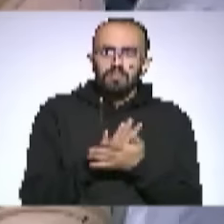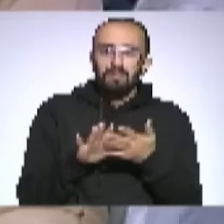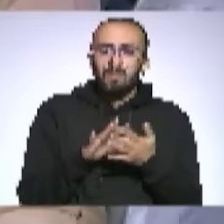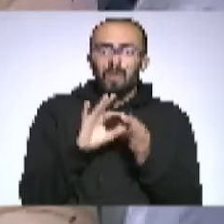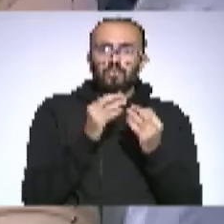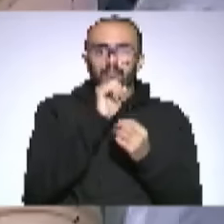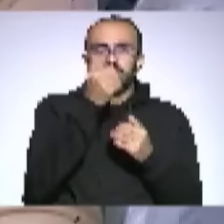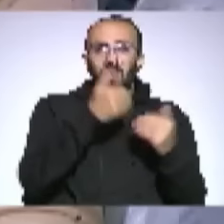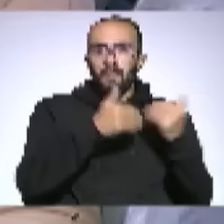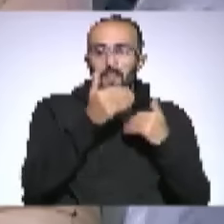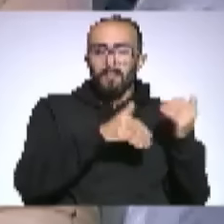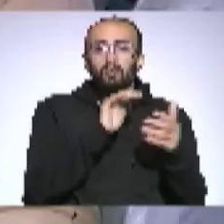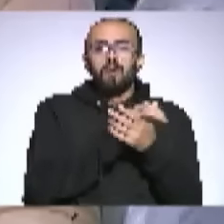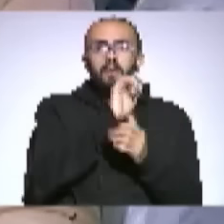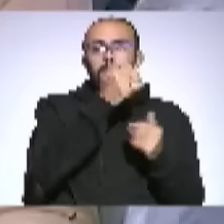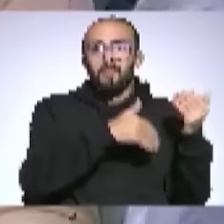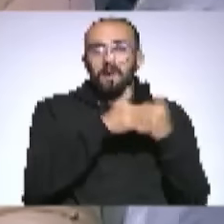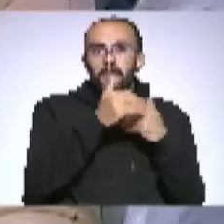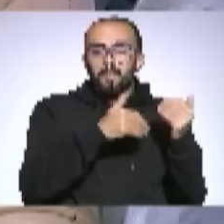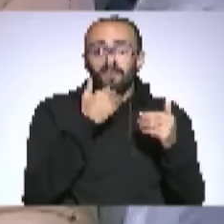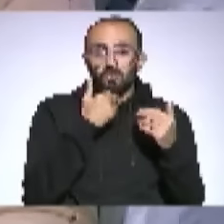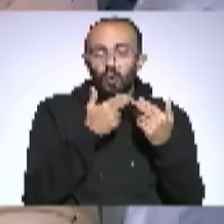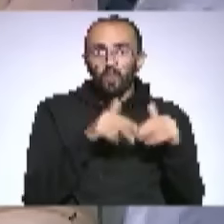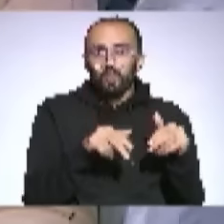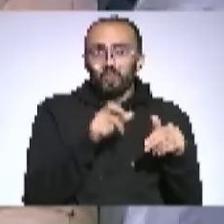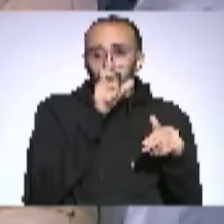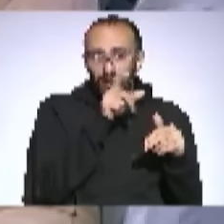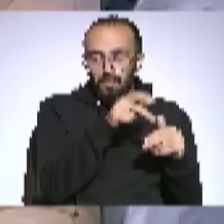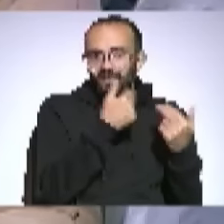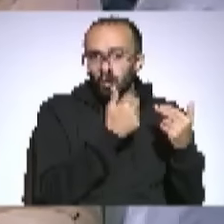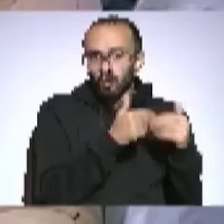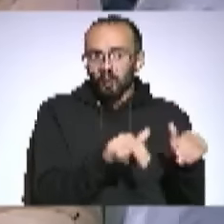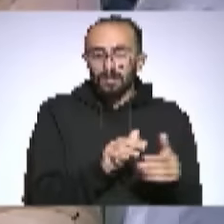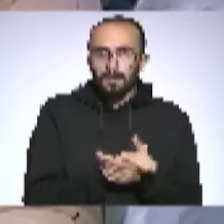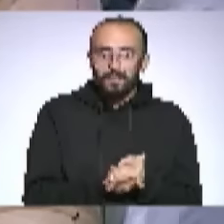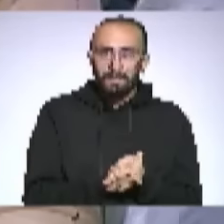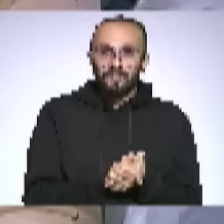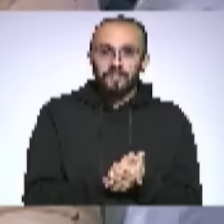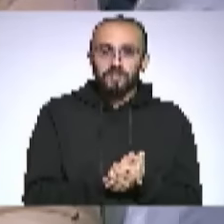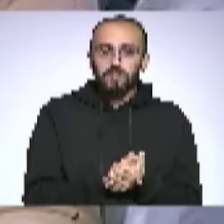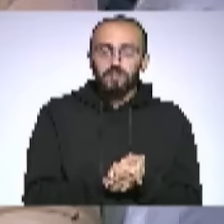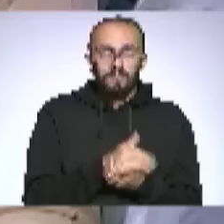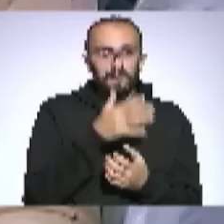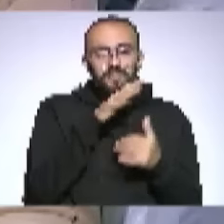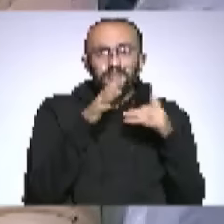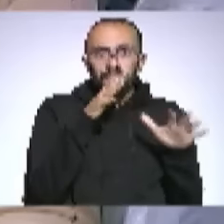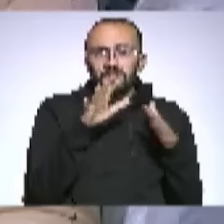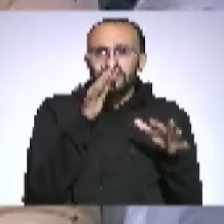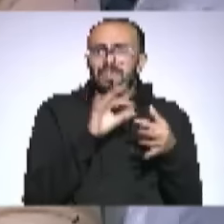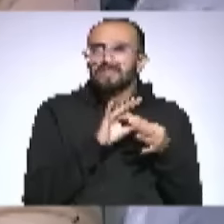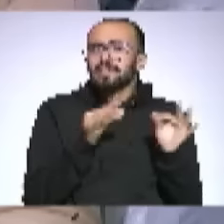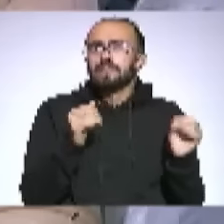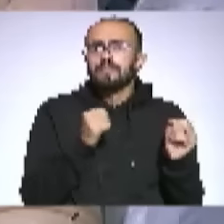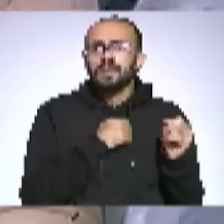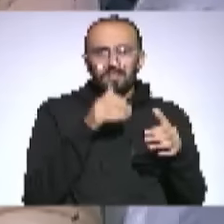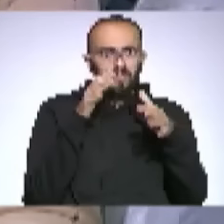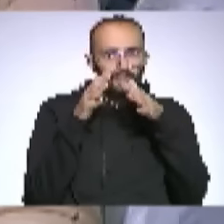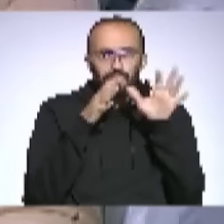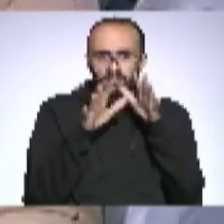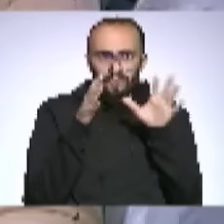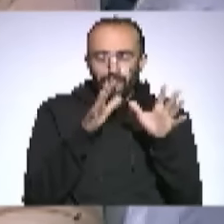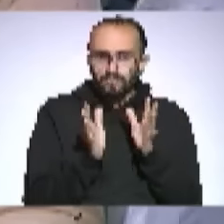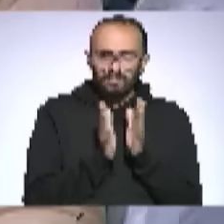اهله منن اصحابه لانه ما كانش بيحط حدود لاهله او صحابه بل كان بيحكي ليه كل تفاصيل حياتنا الزوجيه وما